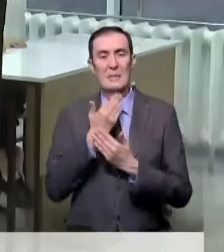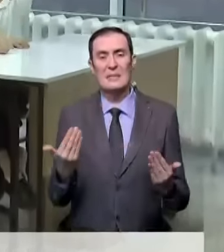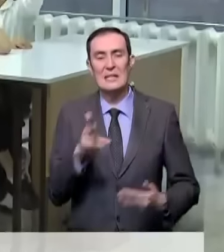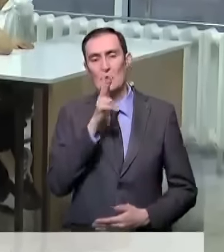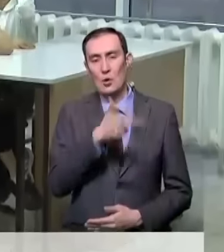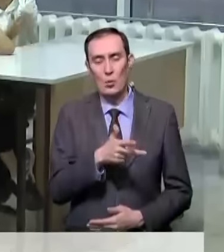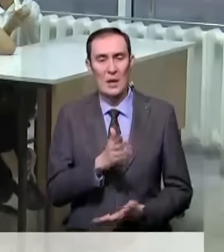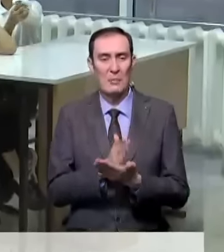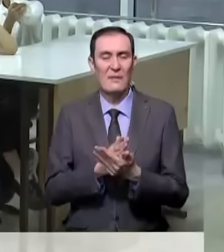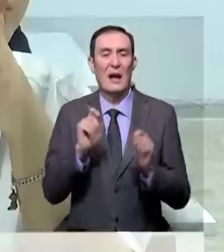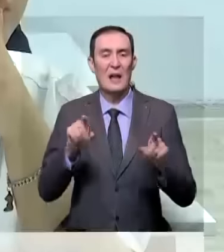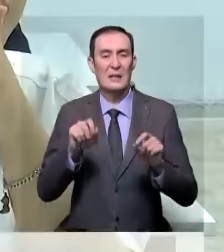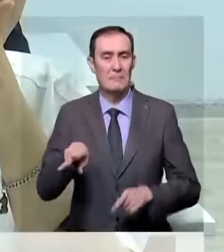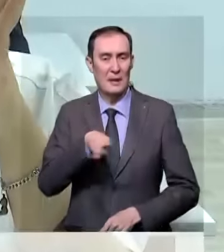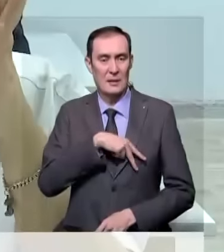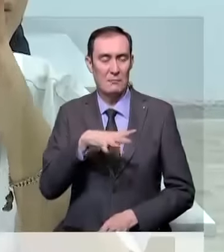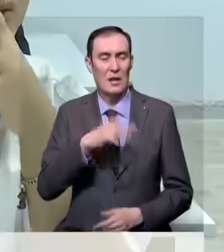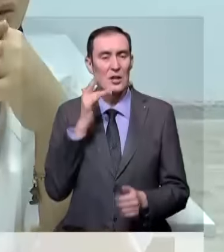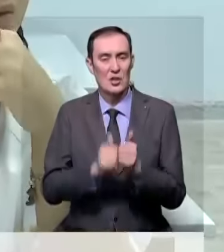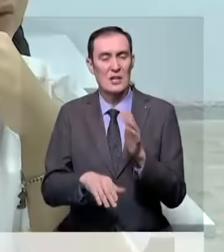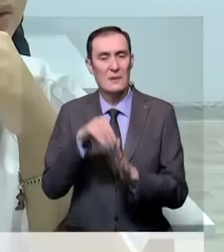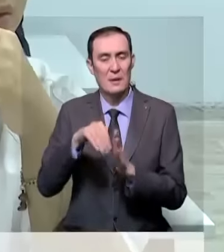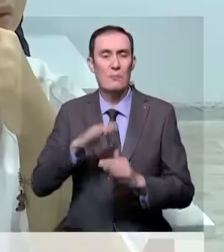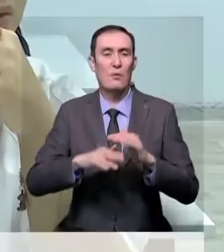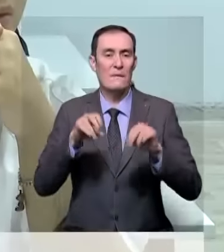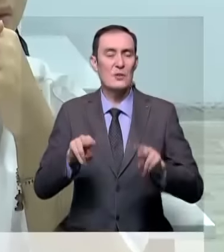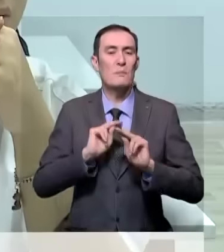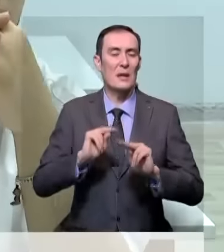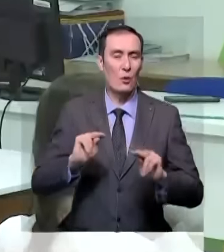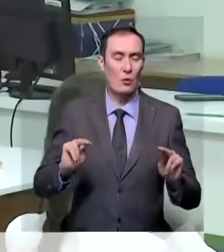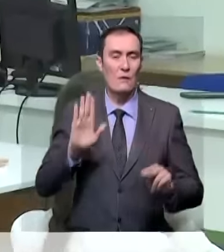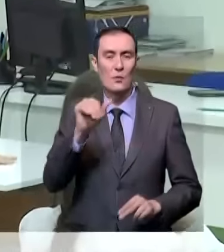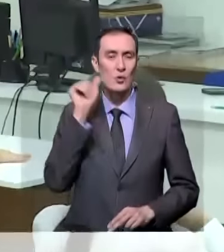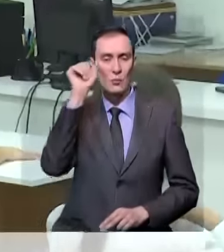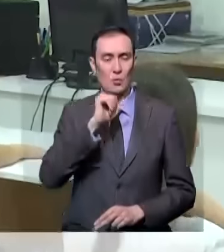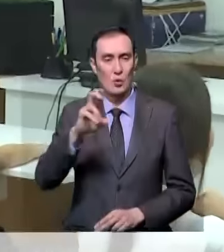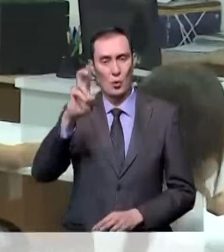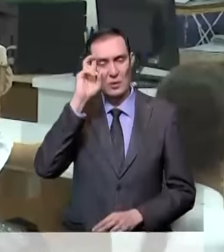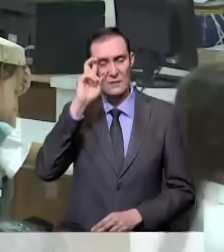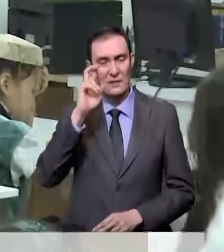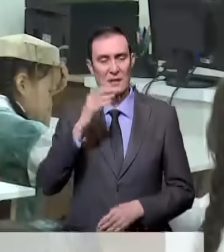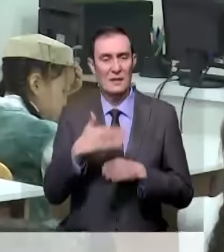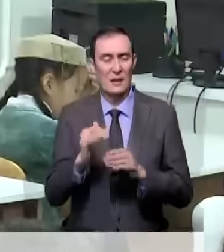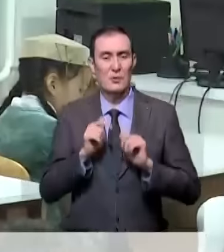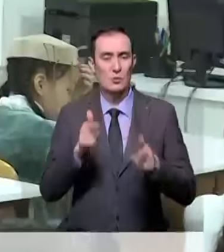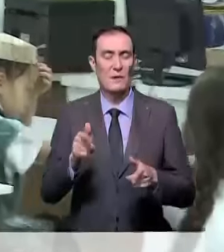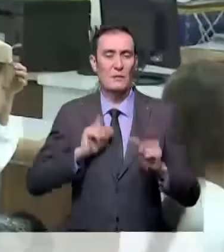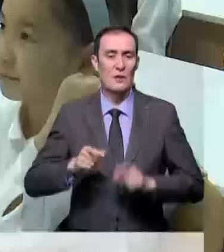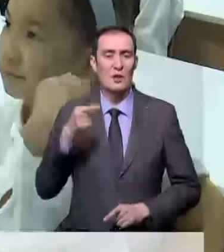3 года обладатели Алтынбельге стали чаще выбирать профессию педагога. В прошлом году на государственный грант в вузы